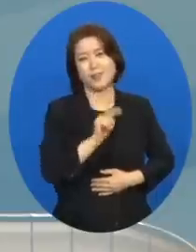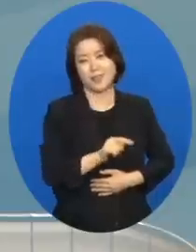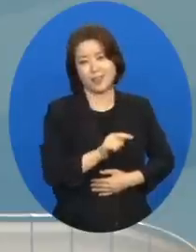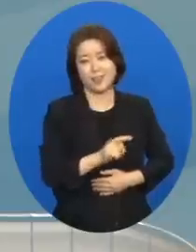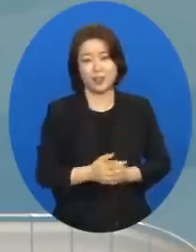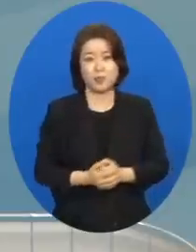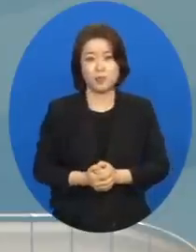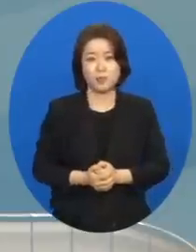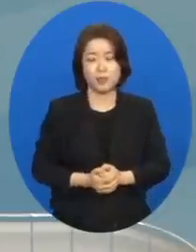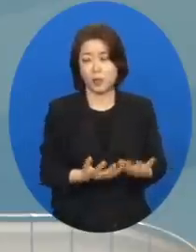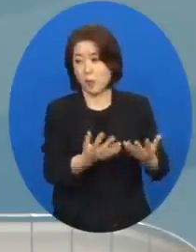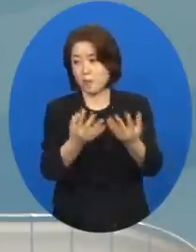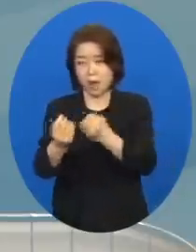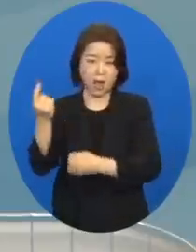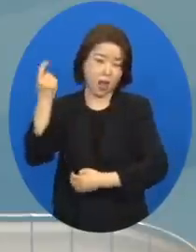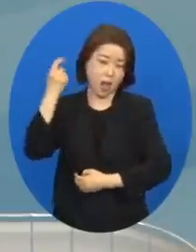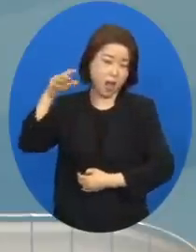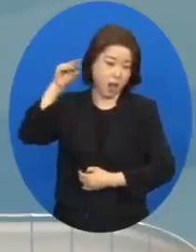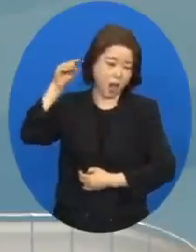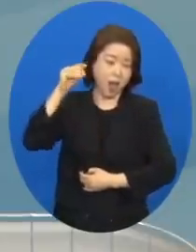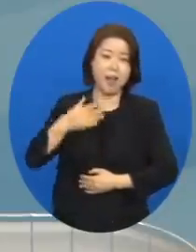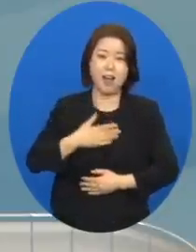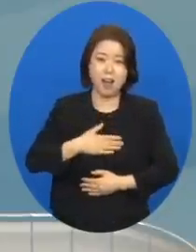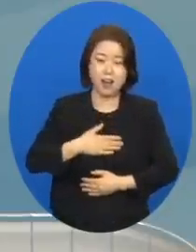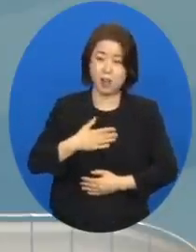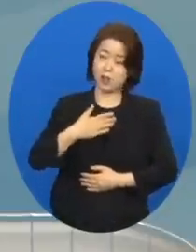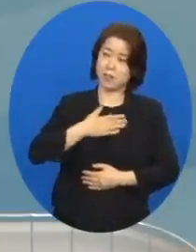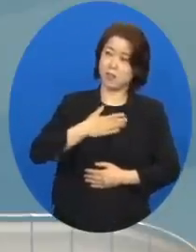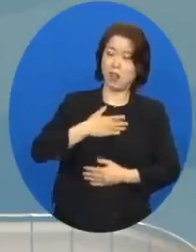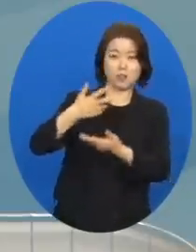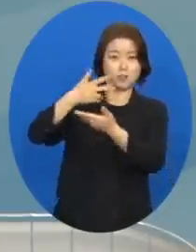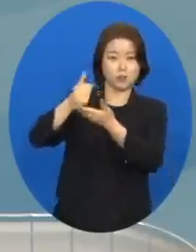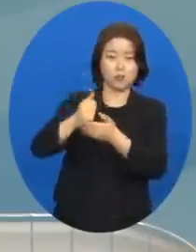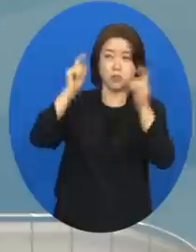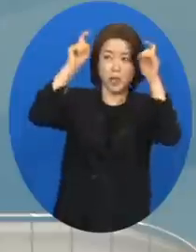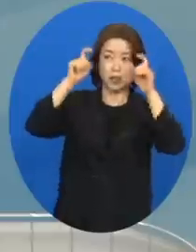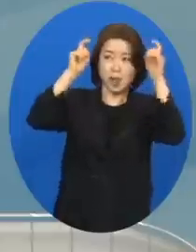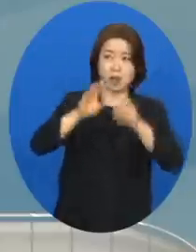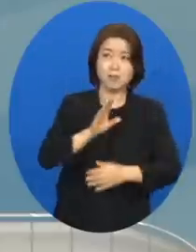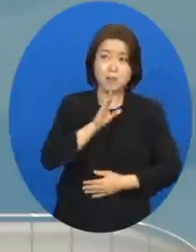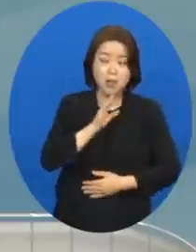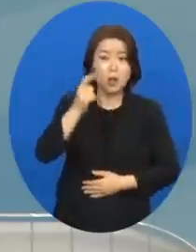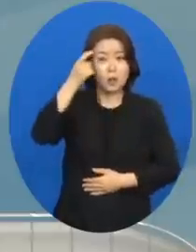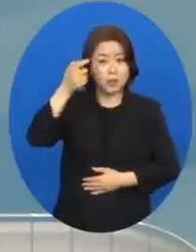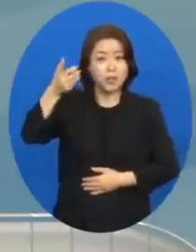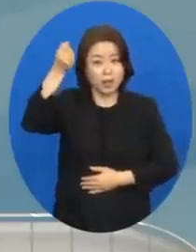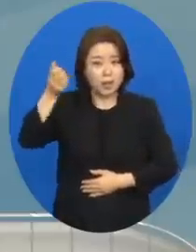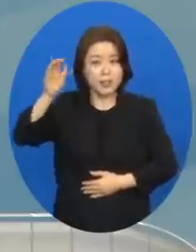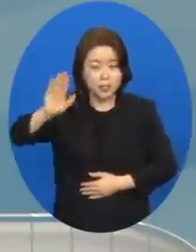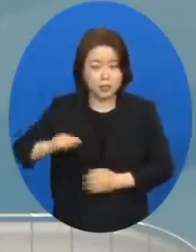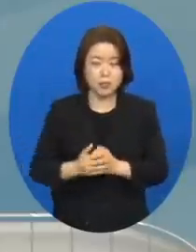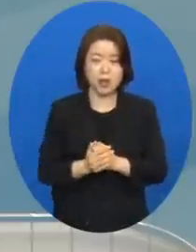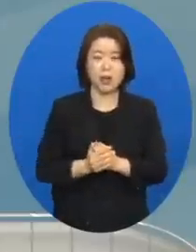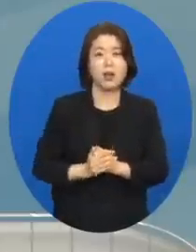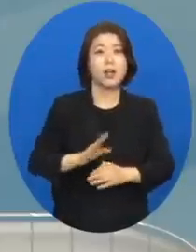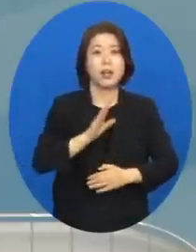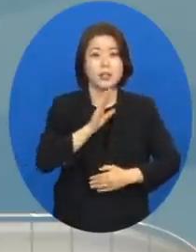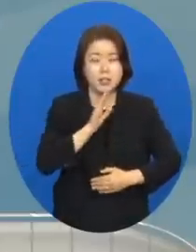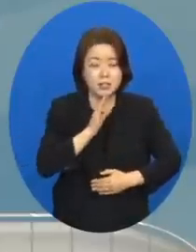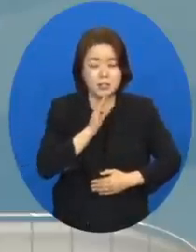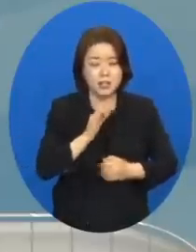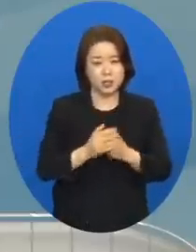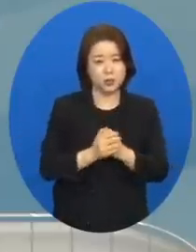우리는 하도 많이 들었기 때문에 우리가 주님의 양이라고 생각을 하지만 실제로 여러분은 양이 되는